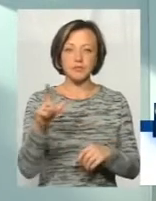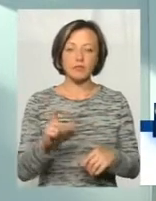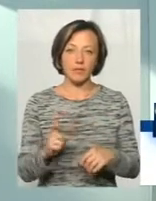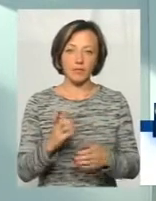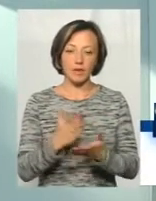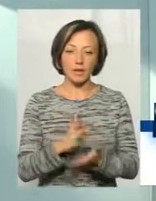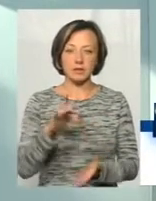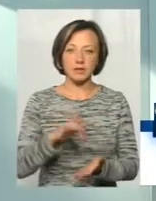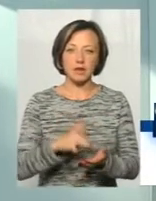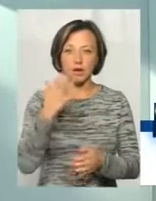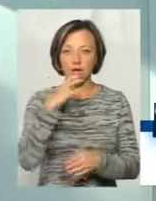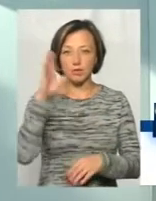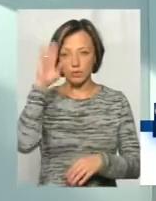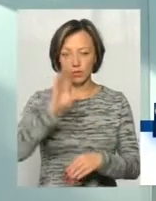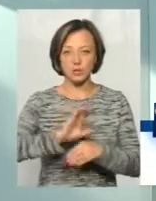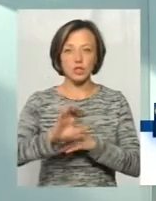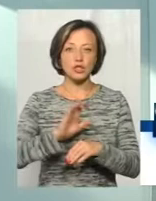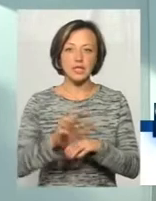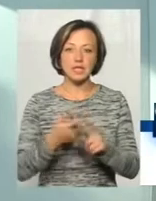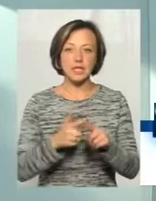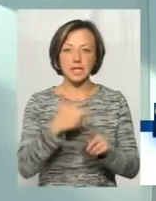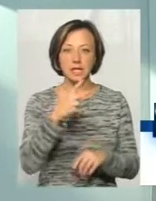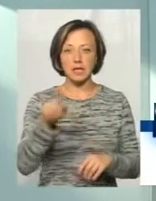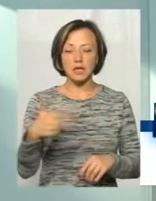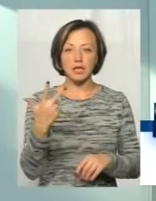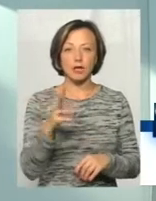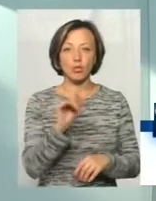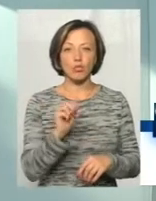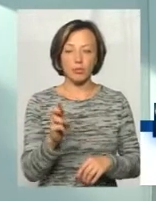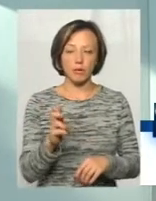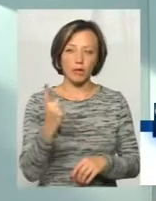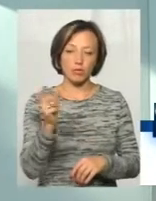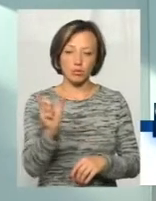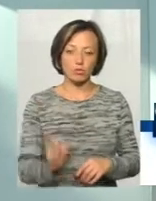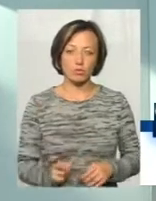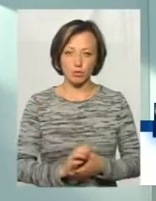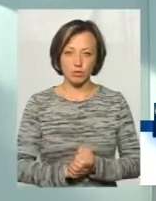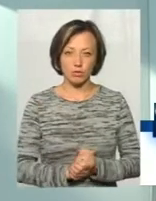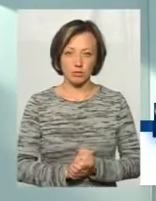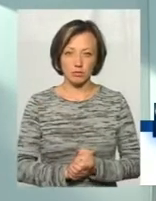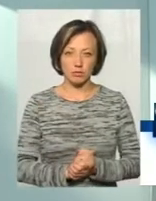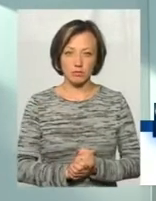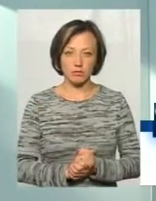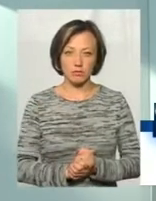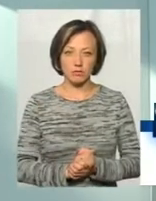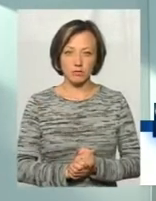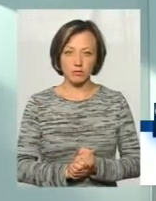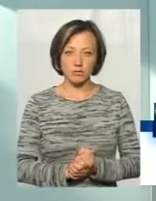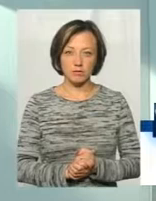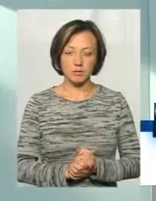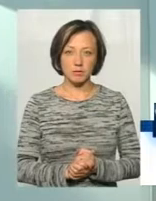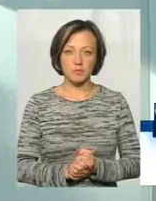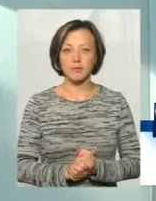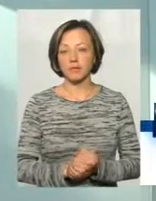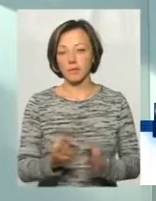наявності централізованого гарячого водопостачання, це 3,3 метри кубічних на одну особу. Тобто виставляється